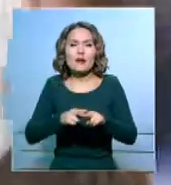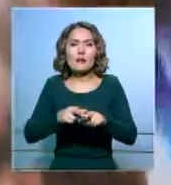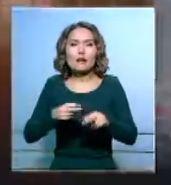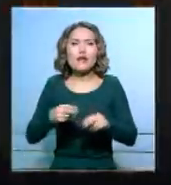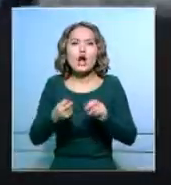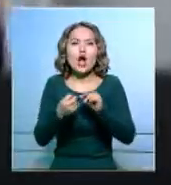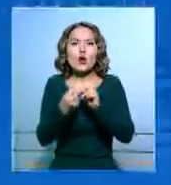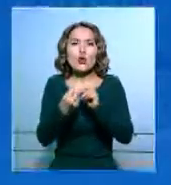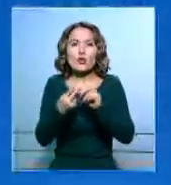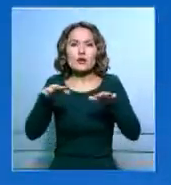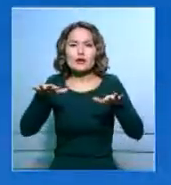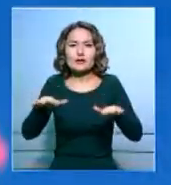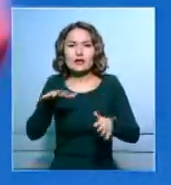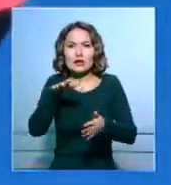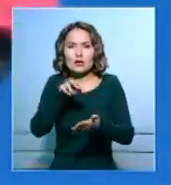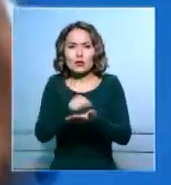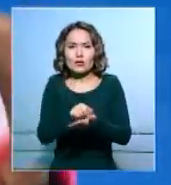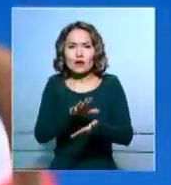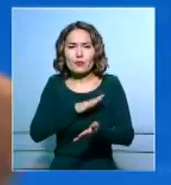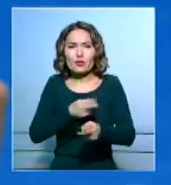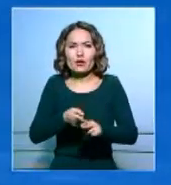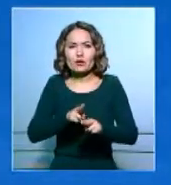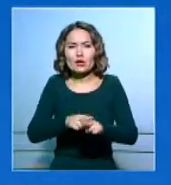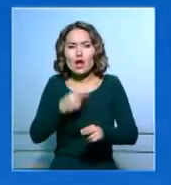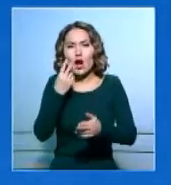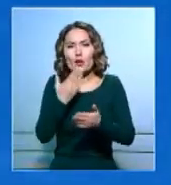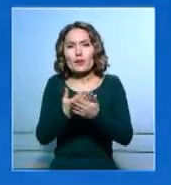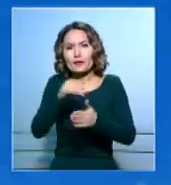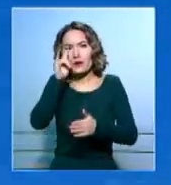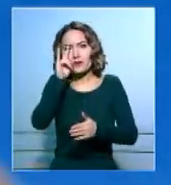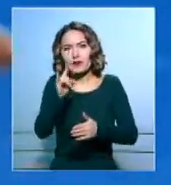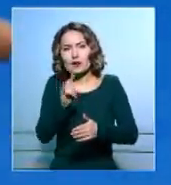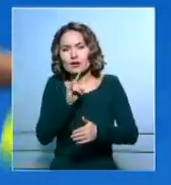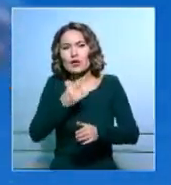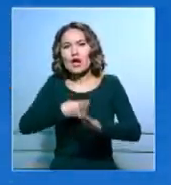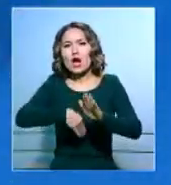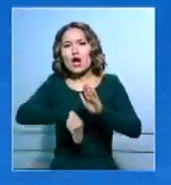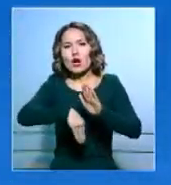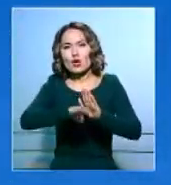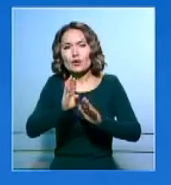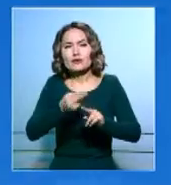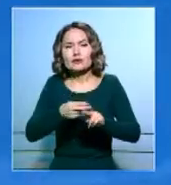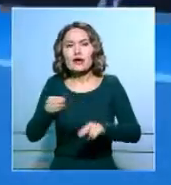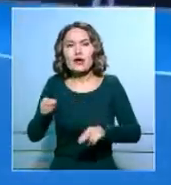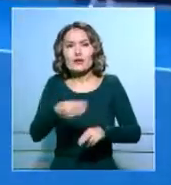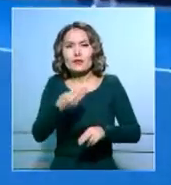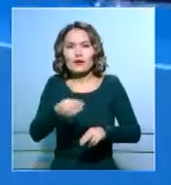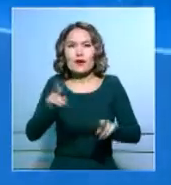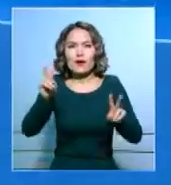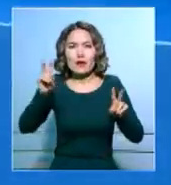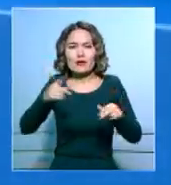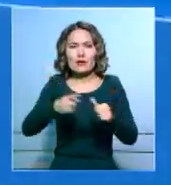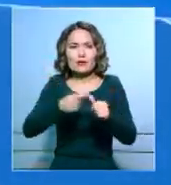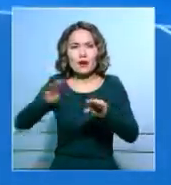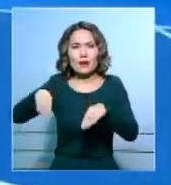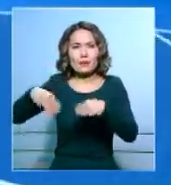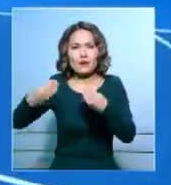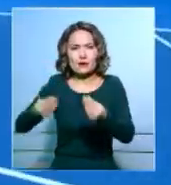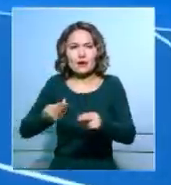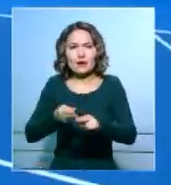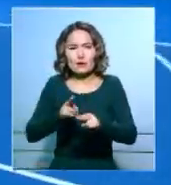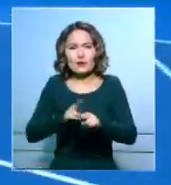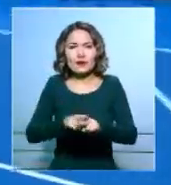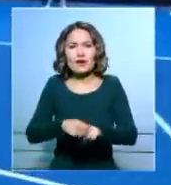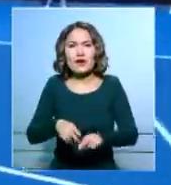рейтингіде 12 сатыға жоғарылап отыр. Сәйкесінше бұл көрсеткіш оған Қазақстанның үздік ракеткасы деген атақты беріп отыр. Бұған дейін